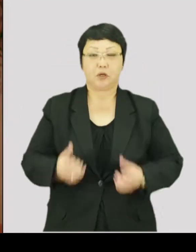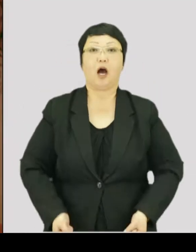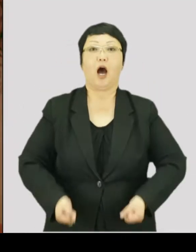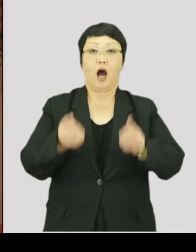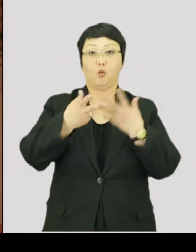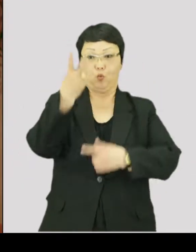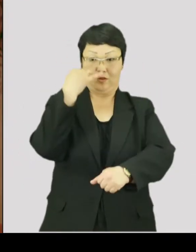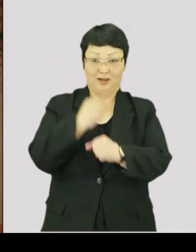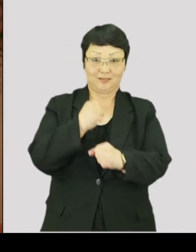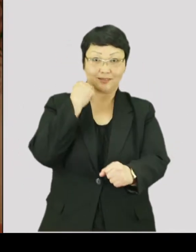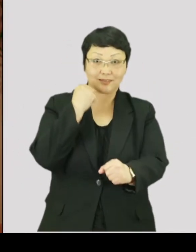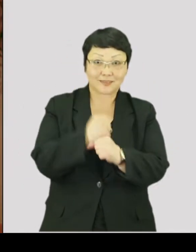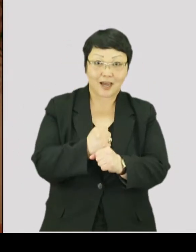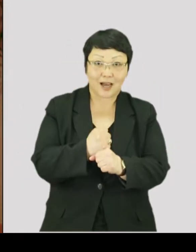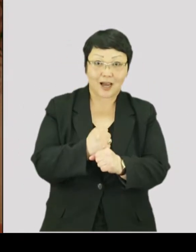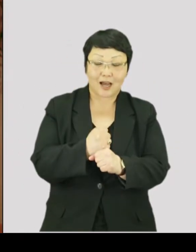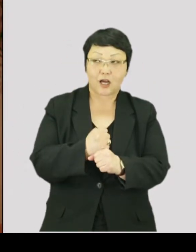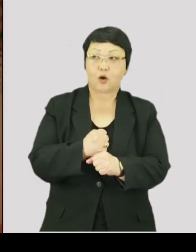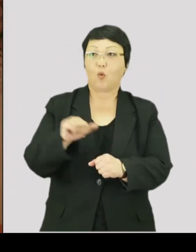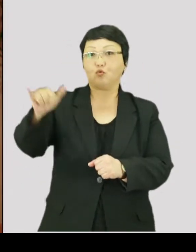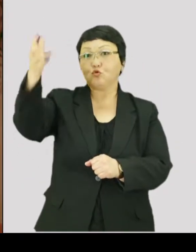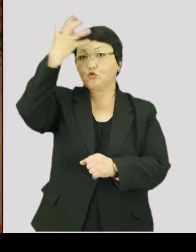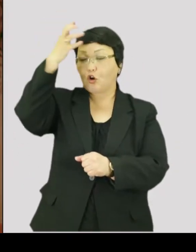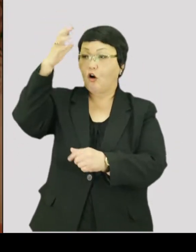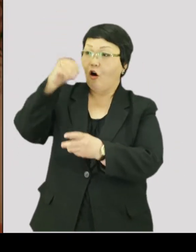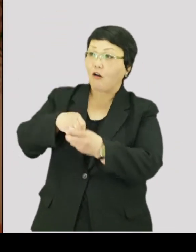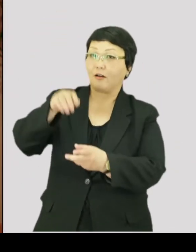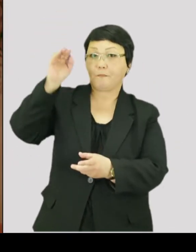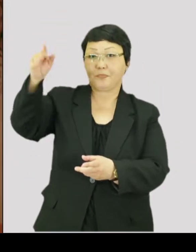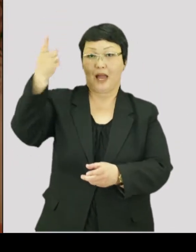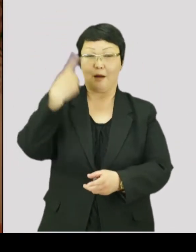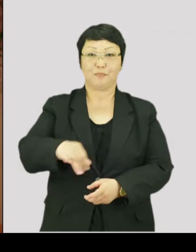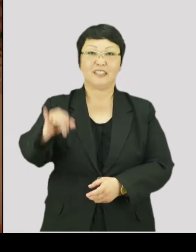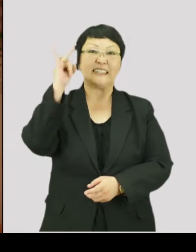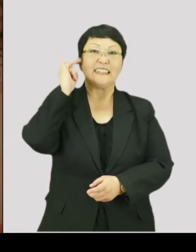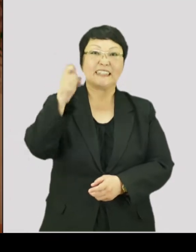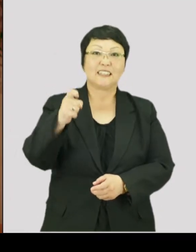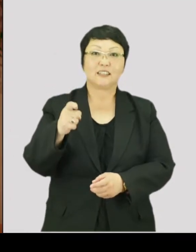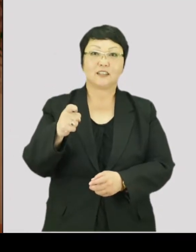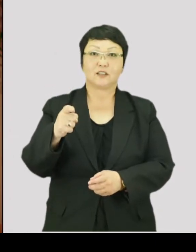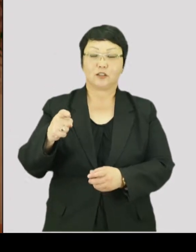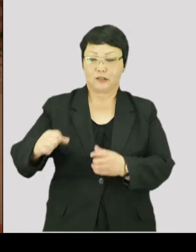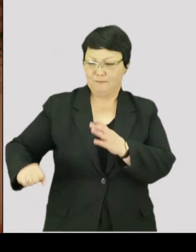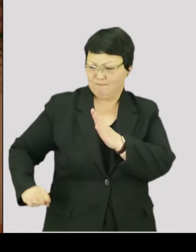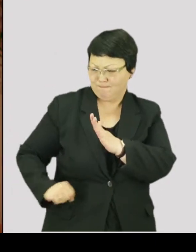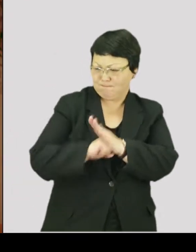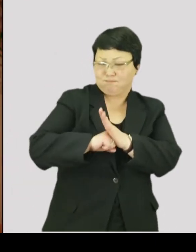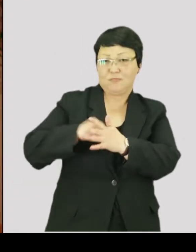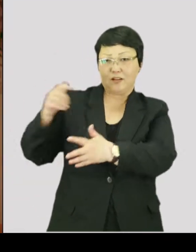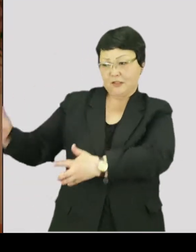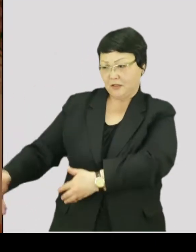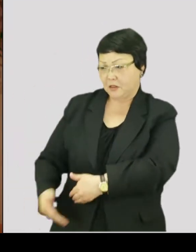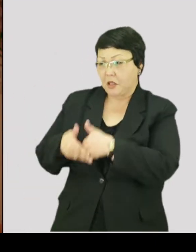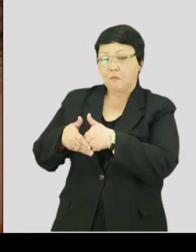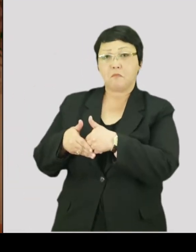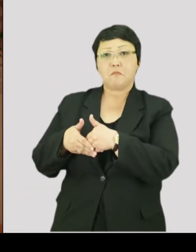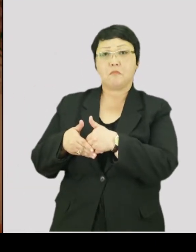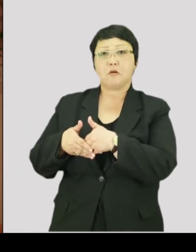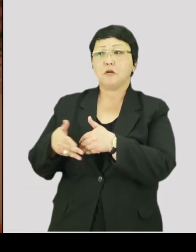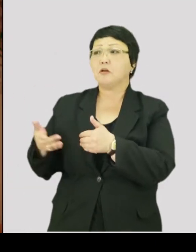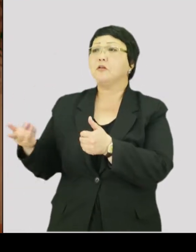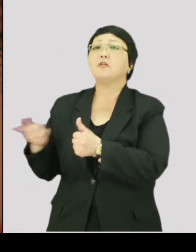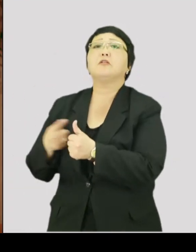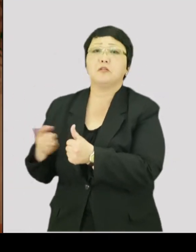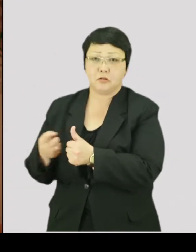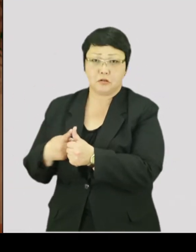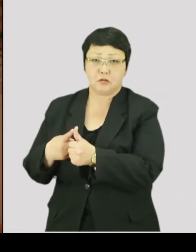үйл явцад, улс төрийн үйл явцад оролцох оролцоонд хамгийн их одоо хөшөөрөг болж байгаа, төшиг тулгуур болж байгаа тэр